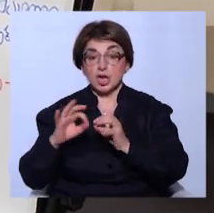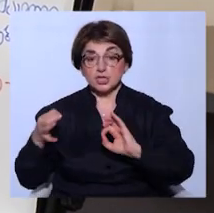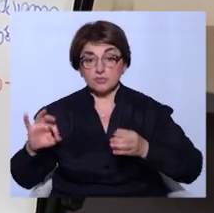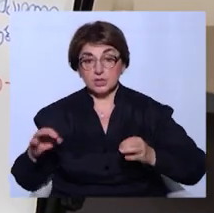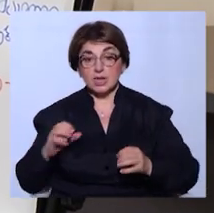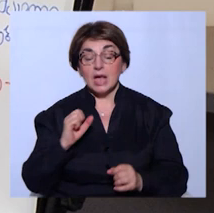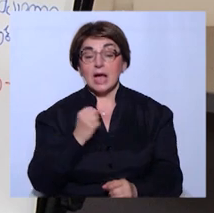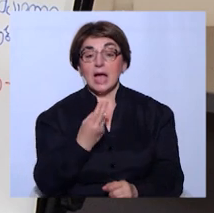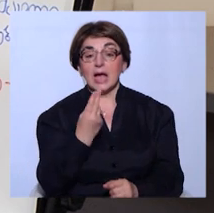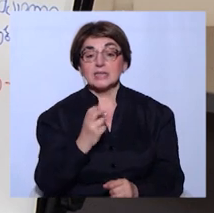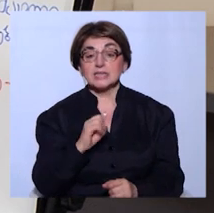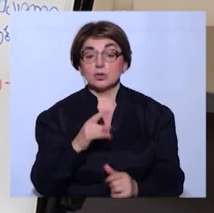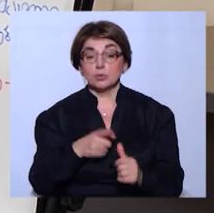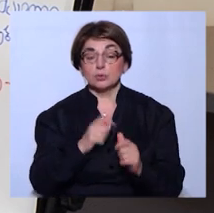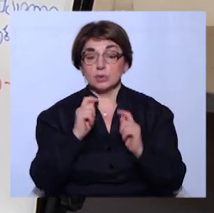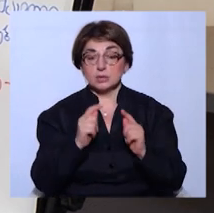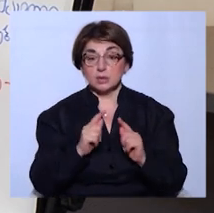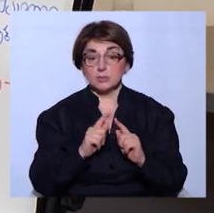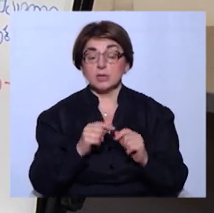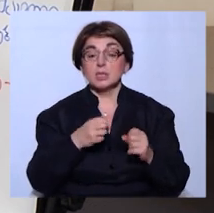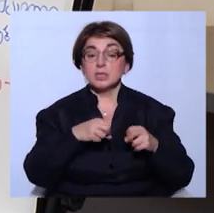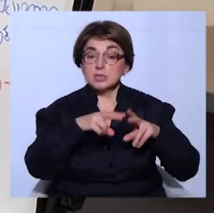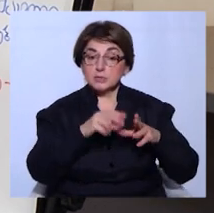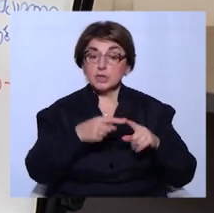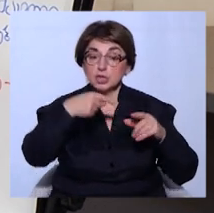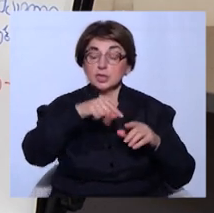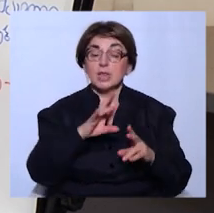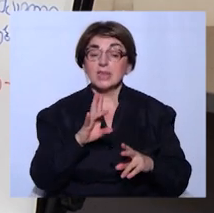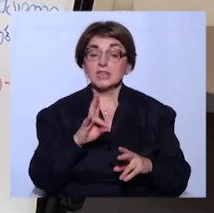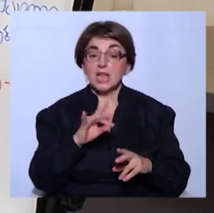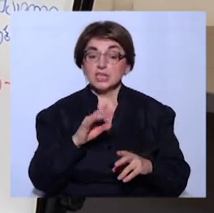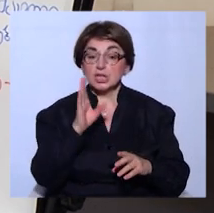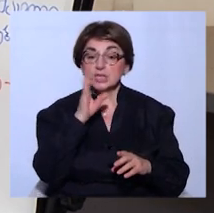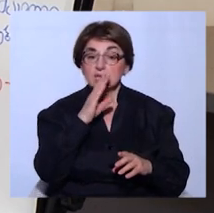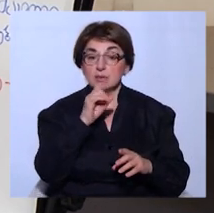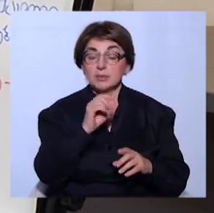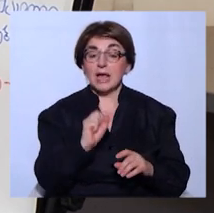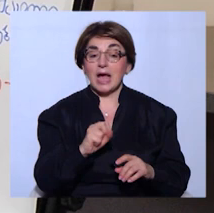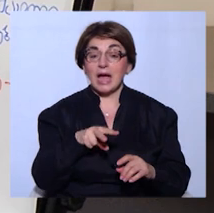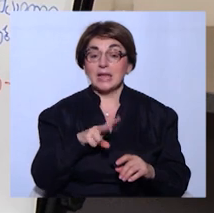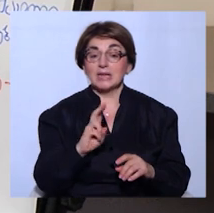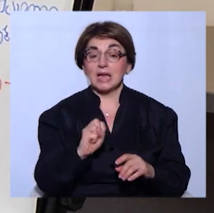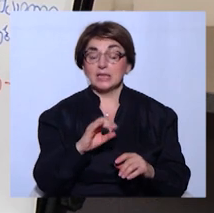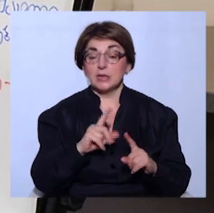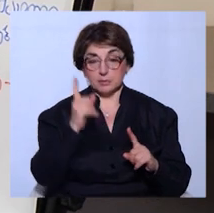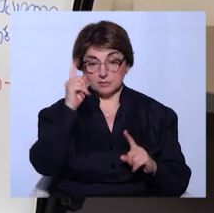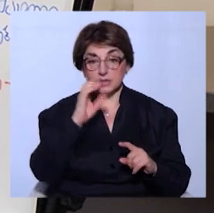გარკვეული კლასიფიკაცია აქვს ნაჯერი ნახშირწყალბადები, ანუ ალკანები, ზოგადი ფორმულით CN H2N+2,